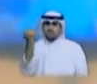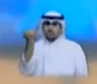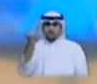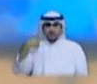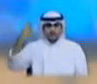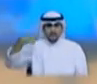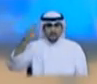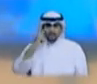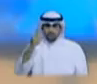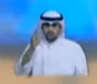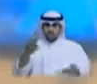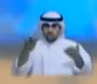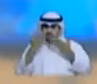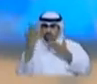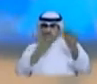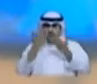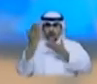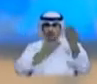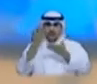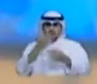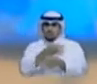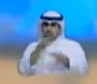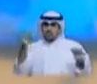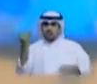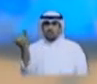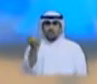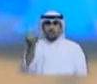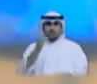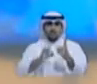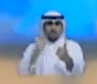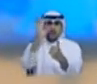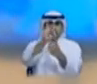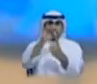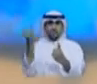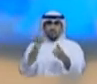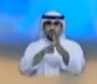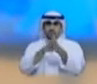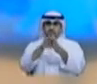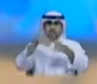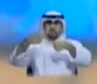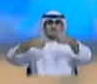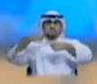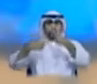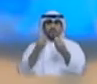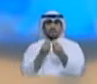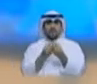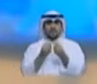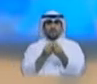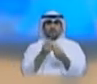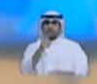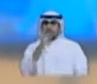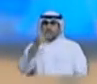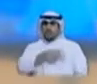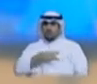الجيد والمنصف والشامل كأحد المتطلبات الأساسية لتحقيق أهداف التنمية المستدامة. وخلال مداخلة